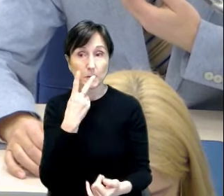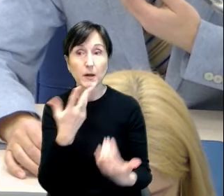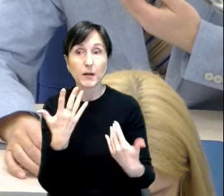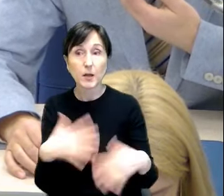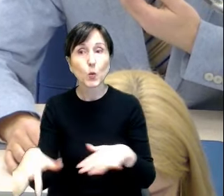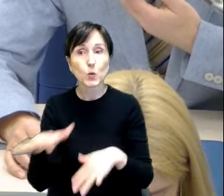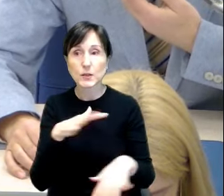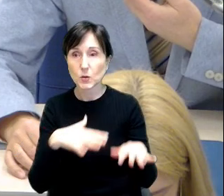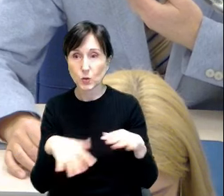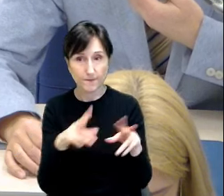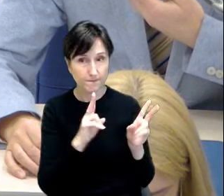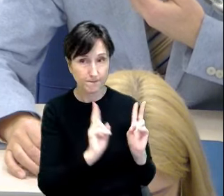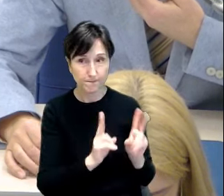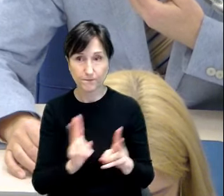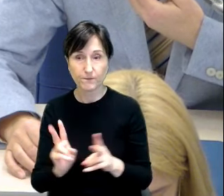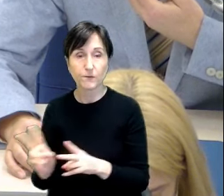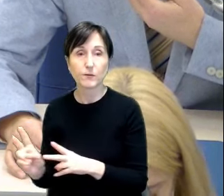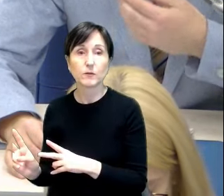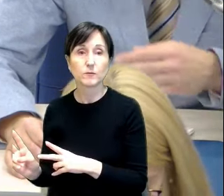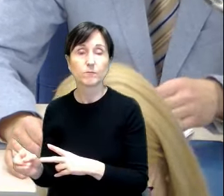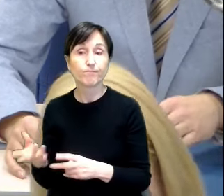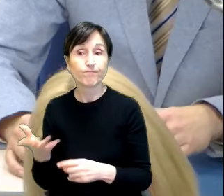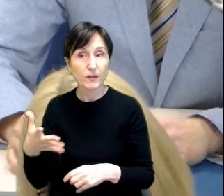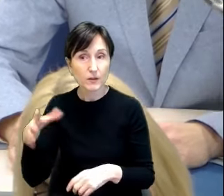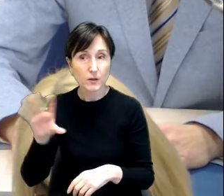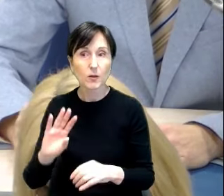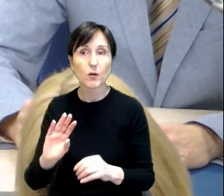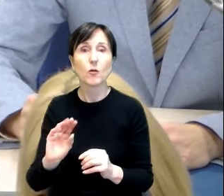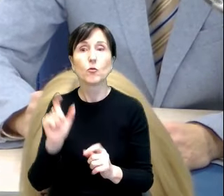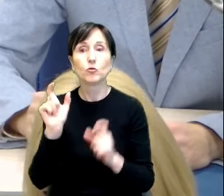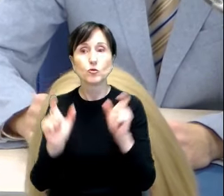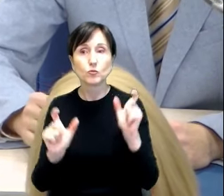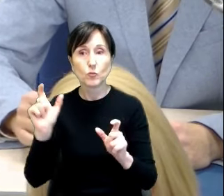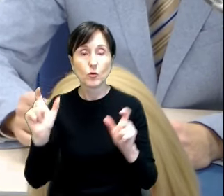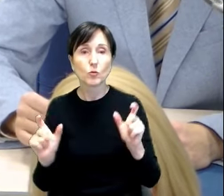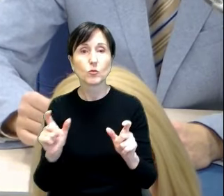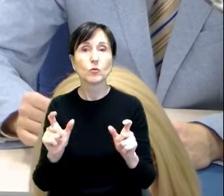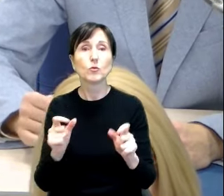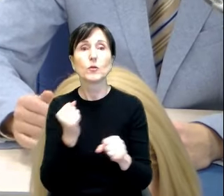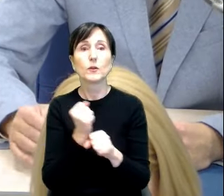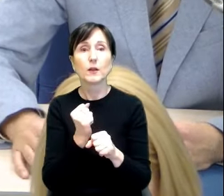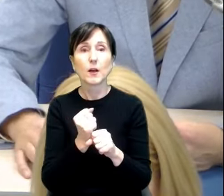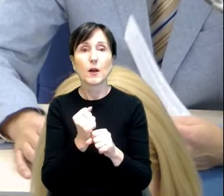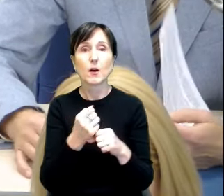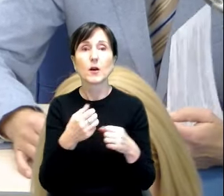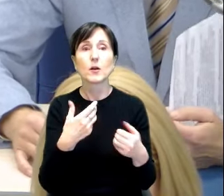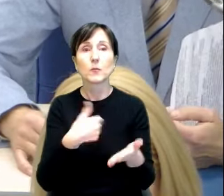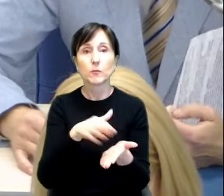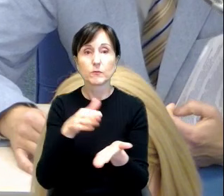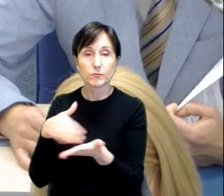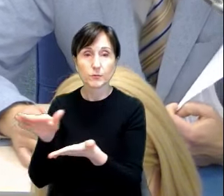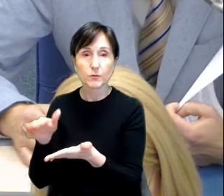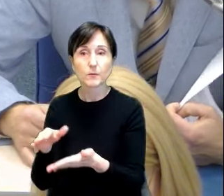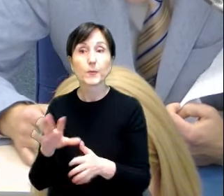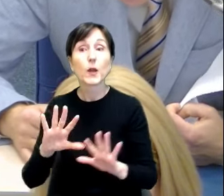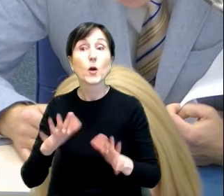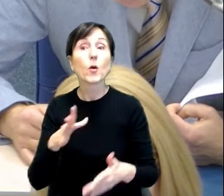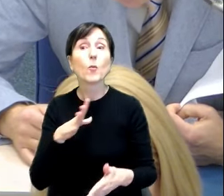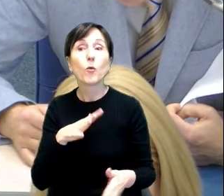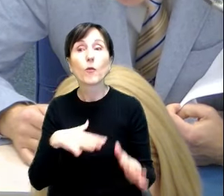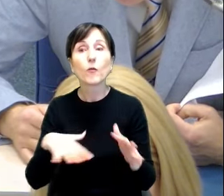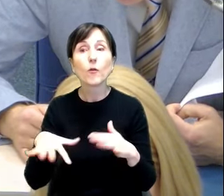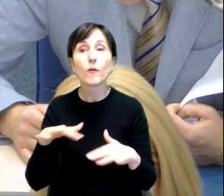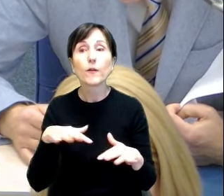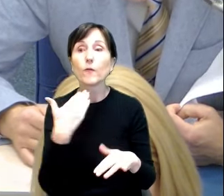išliko panaši daugiau žmonių atleista kilo viešų ginčų tai klausimas būtų kokių veiksmų buvo imtasi ar įvertinta